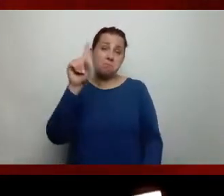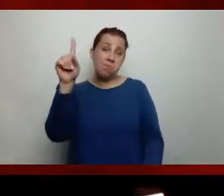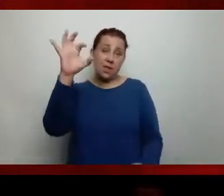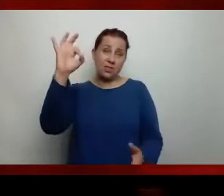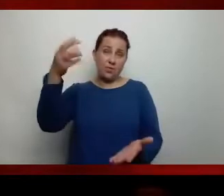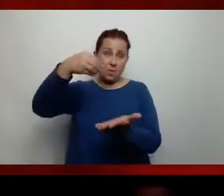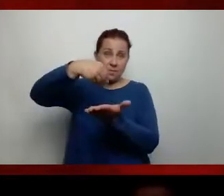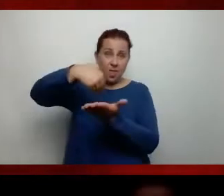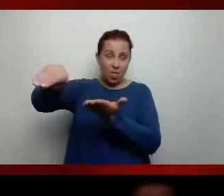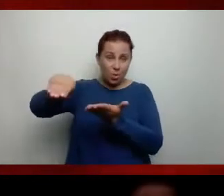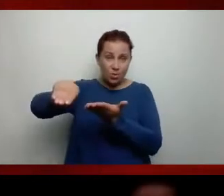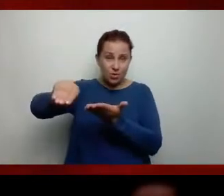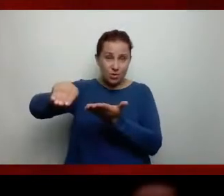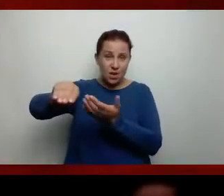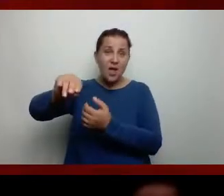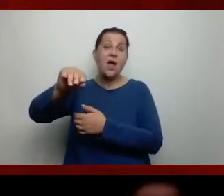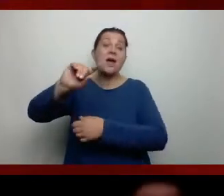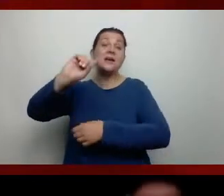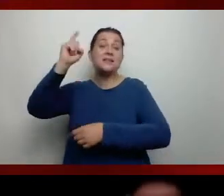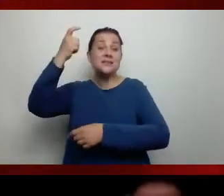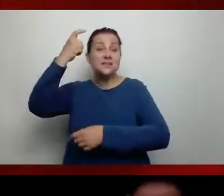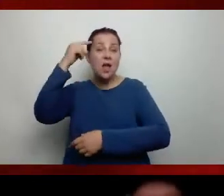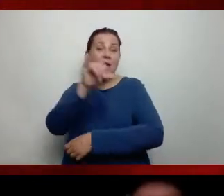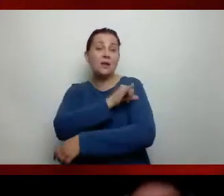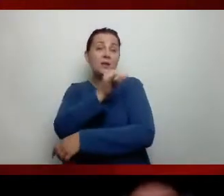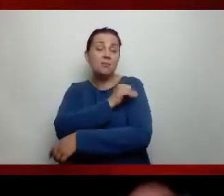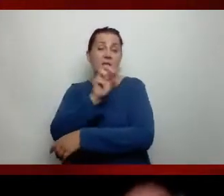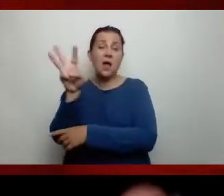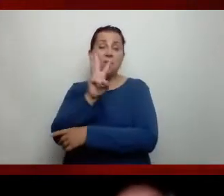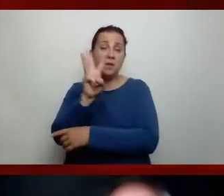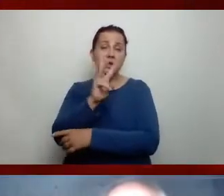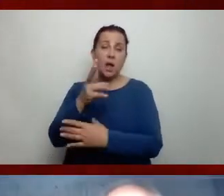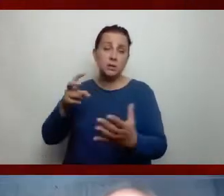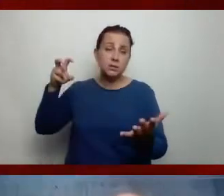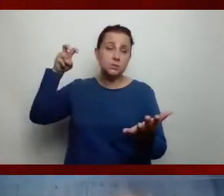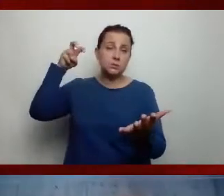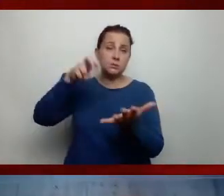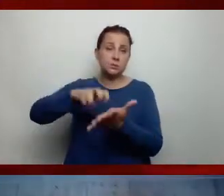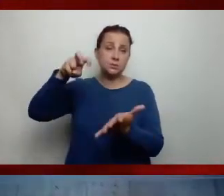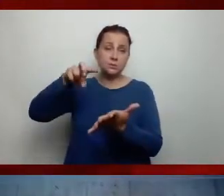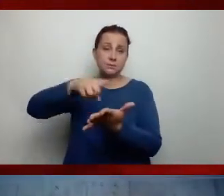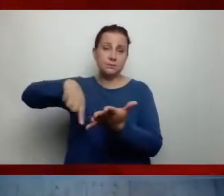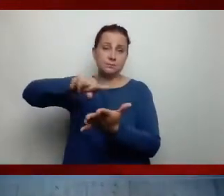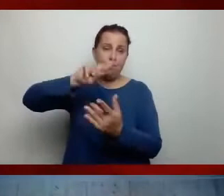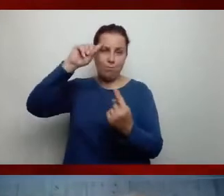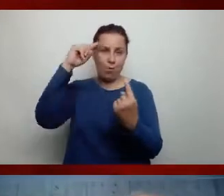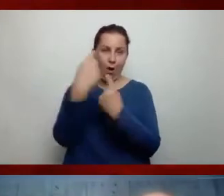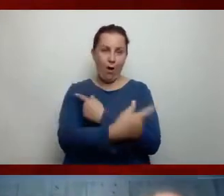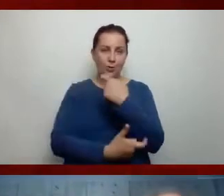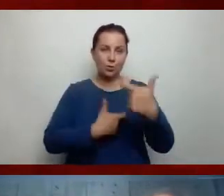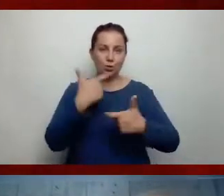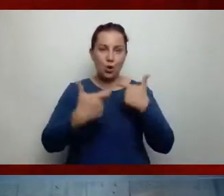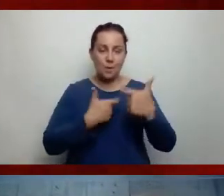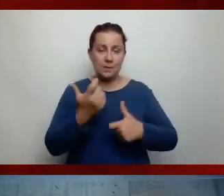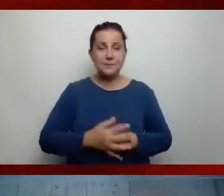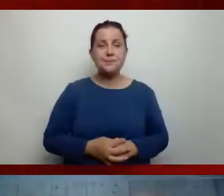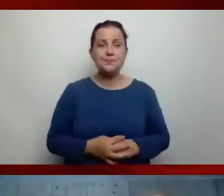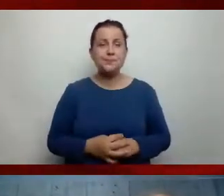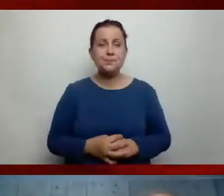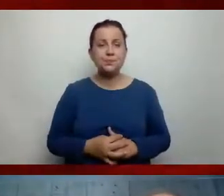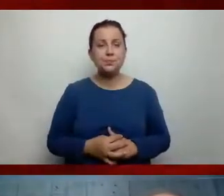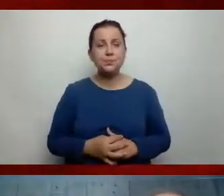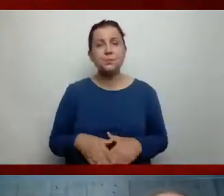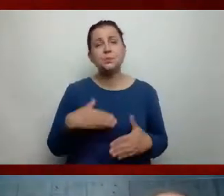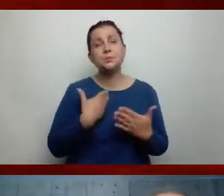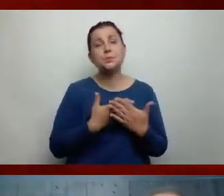centrum imieniem Witkacego umieściło go sobie na tym stempelku. Także z